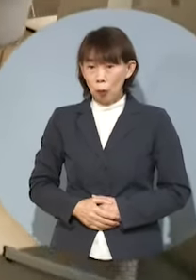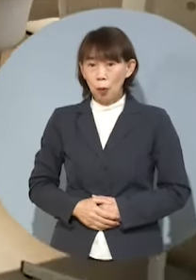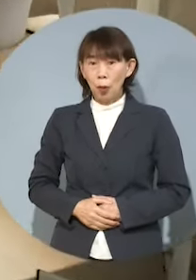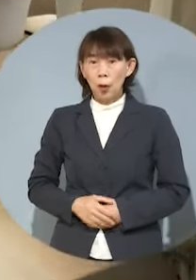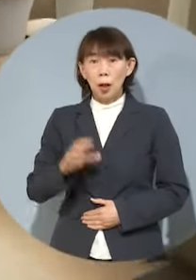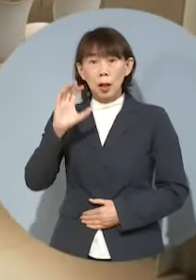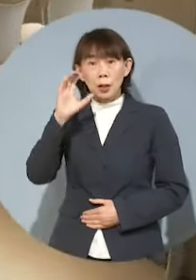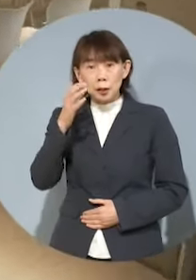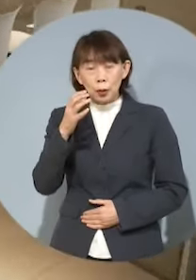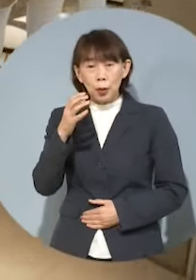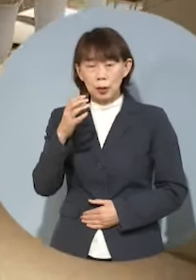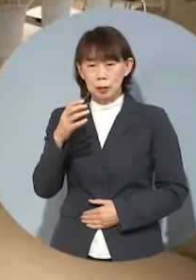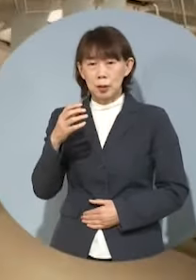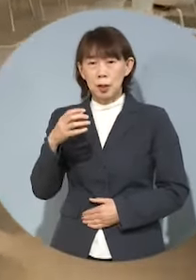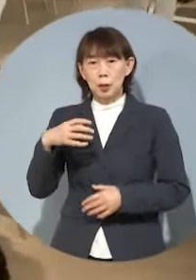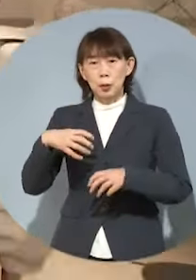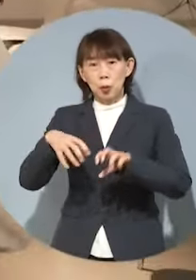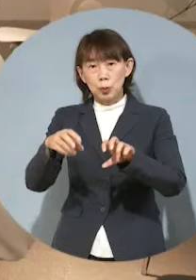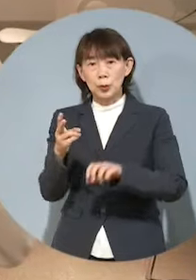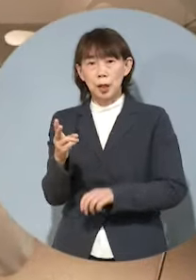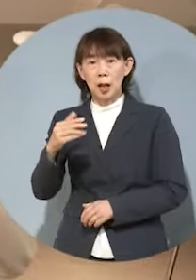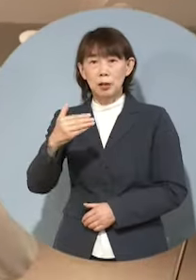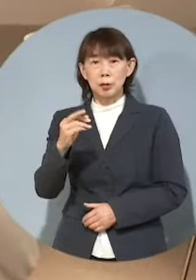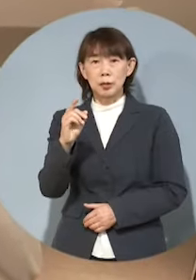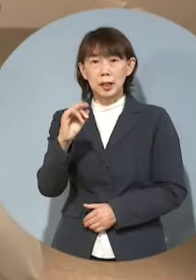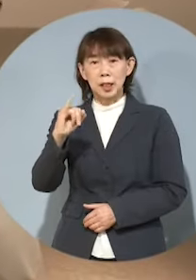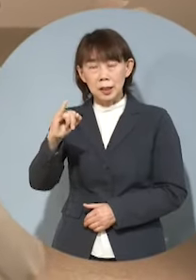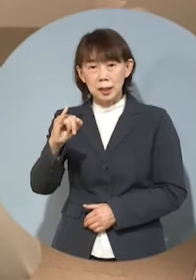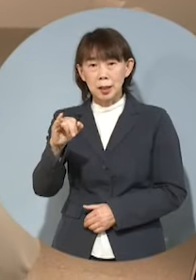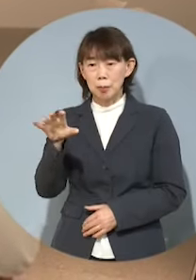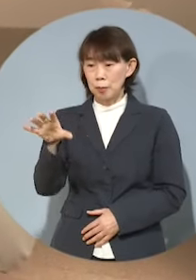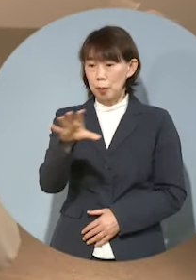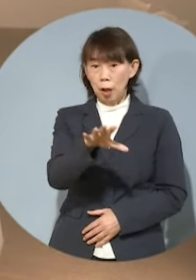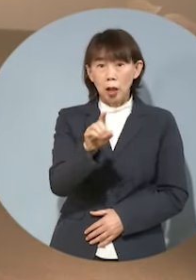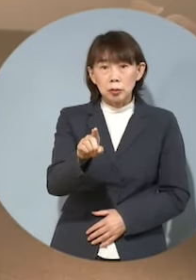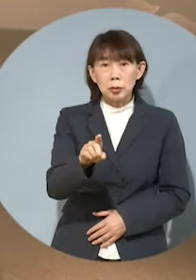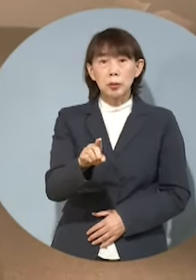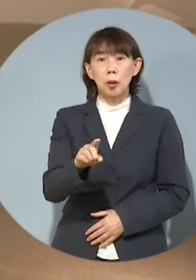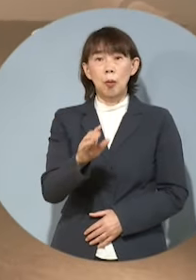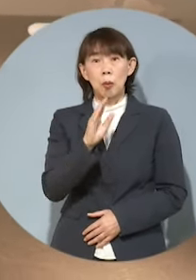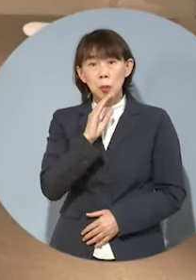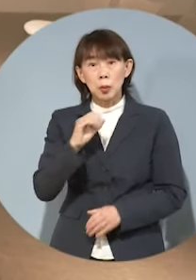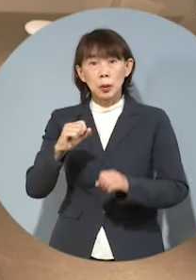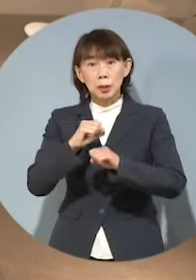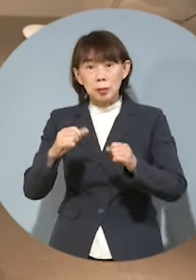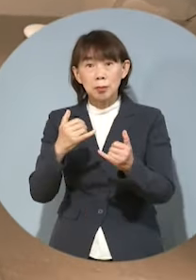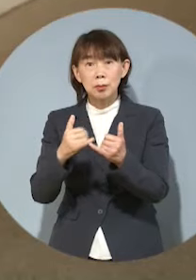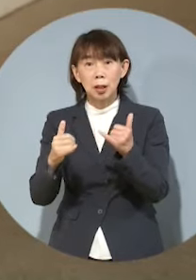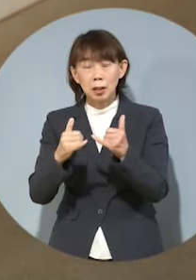剥製を展示するエリアにはまるで生きているかのような動物たちが。